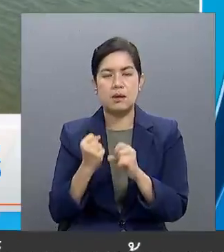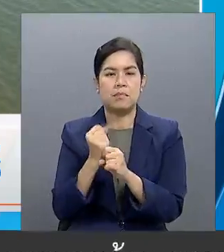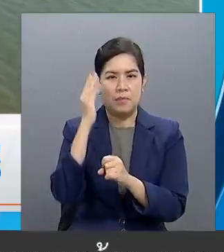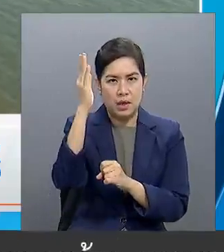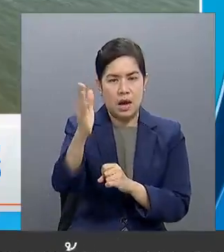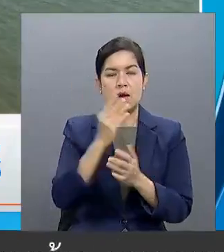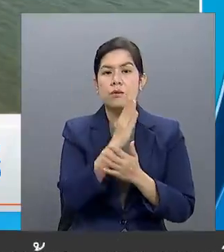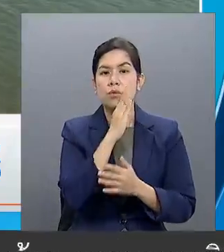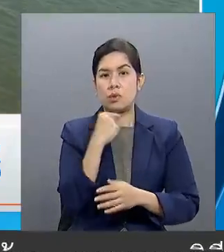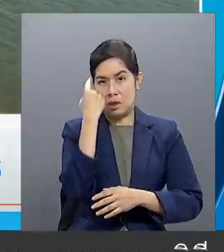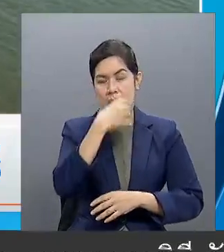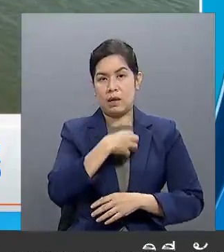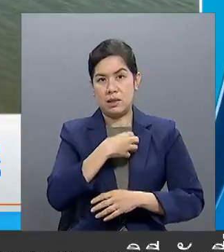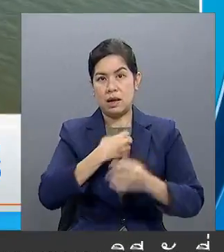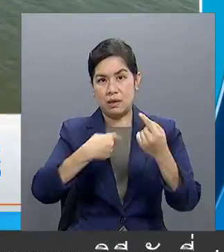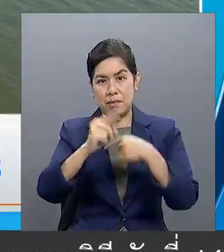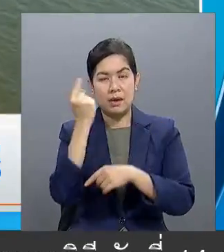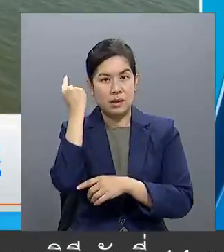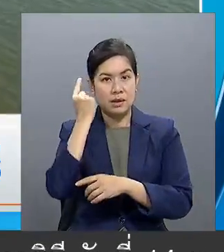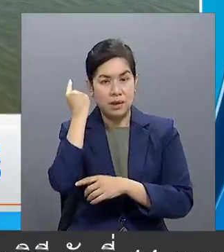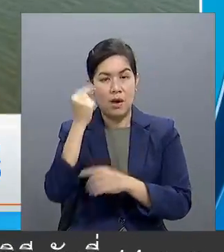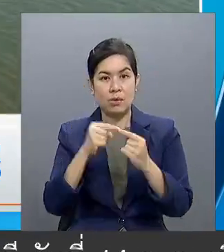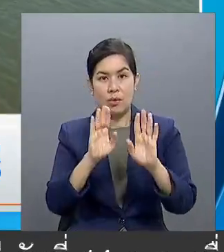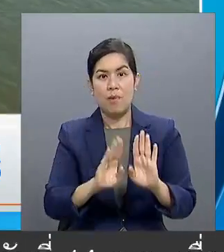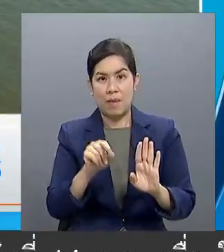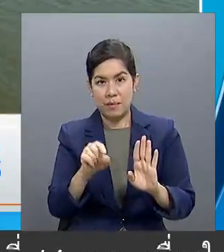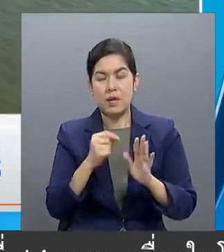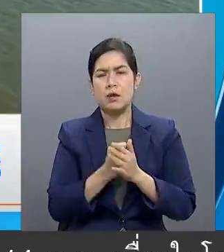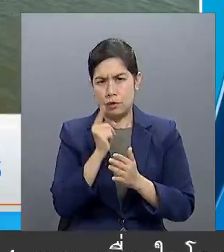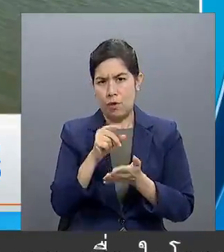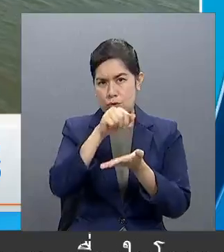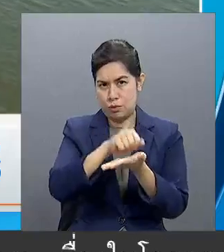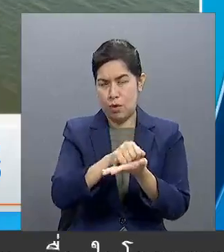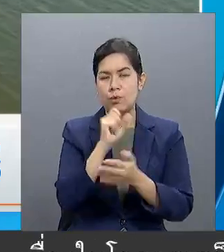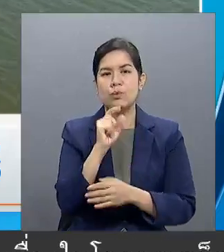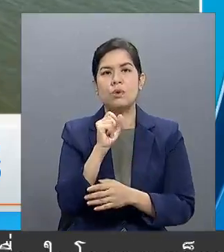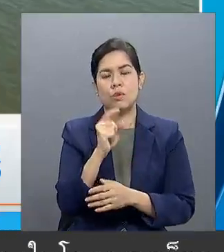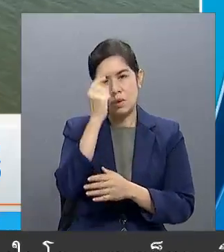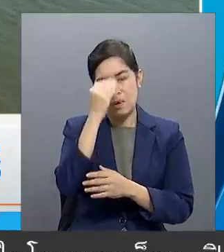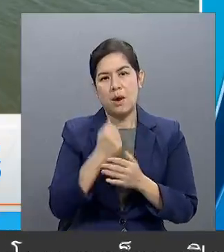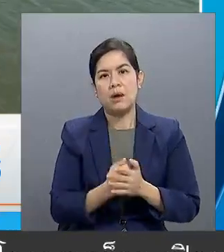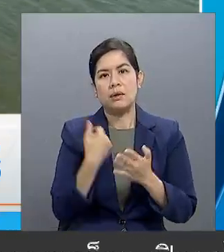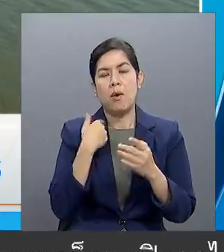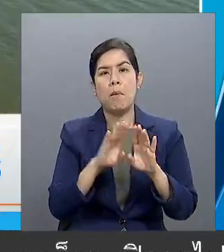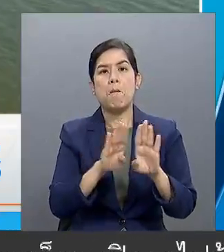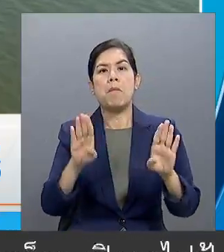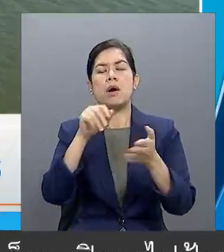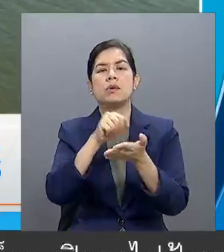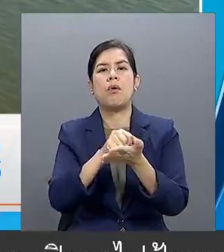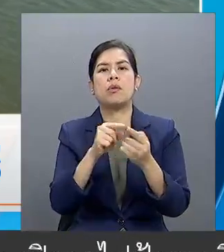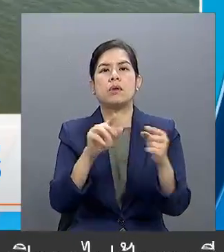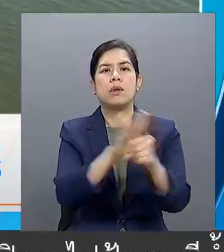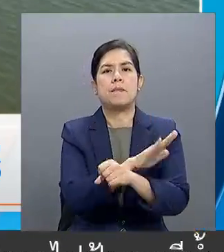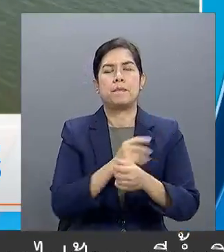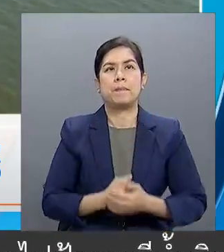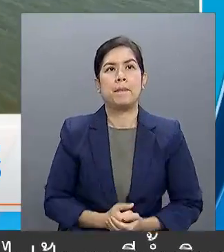ไปสัมผัสบรรยากาศแบบนี้นะครับต้องบอกว่ารีบจองตั๋วล่วงหน้าก่อนเพราะส่วนใหญ่เวลาเปิดจองปุ๊บเต็ม เต็มเลย ใช่ค่ะจอง